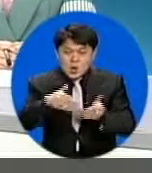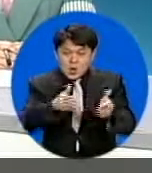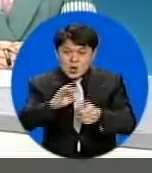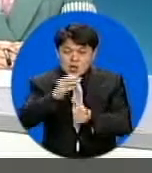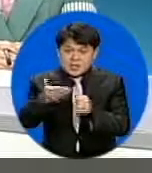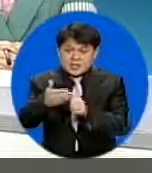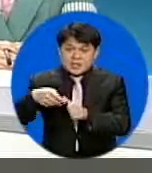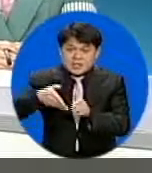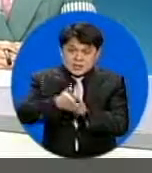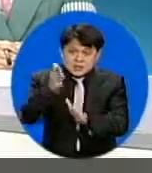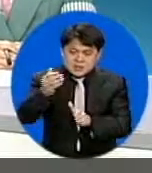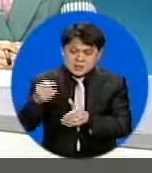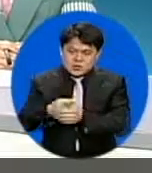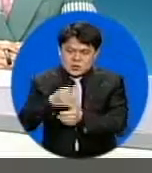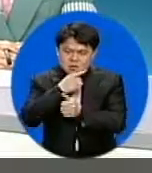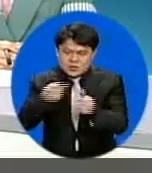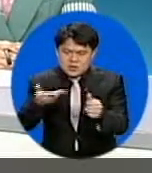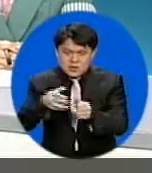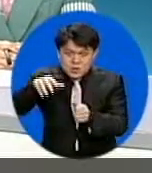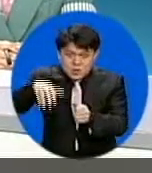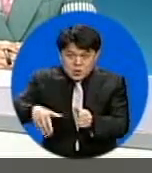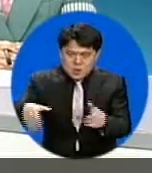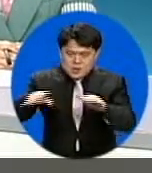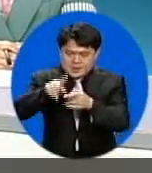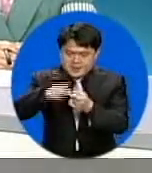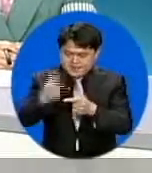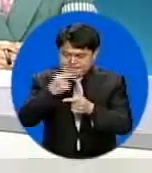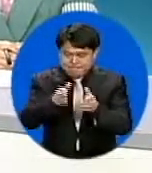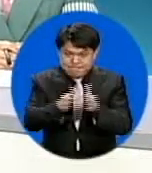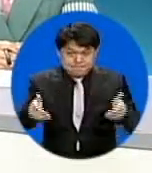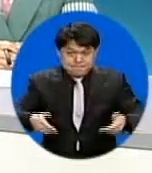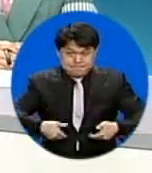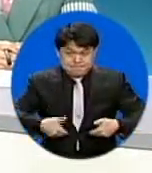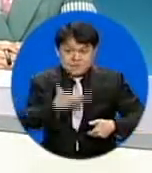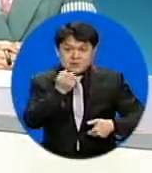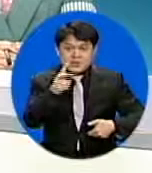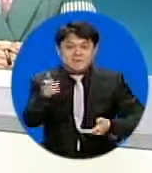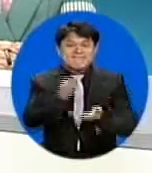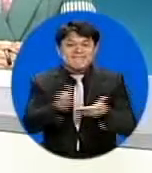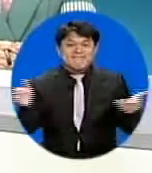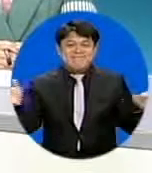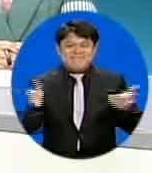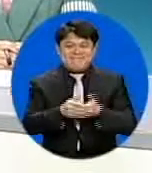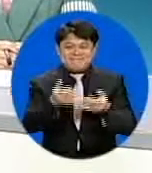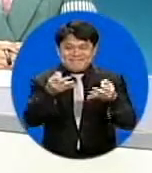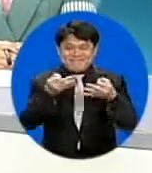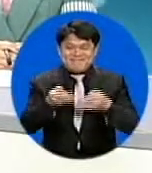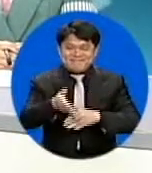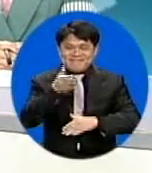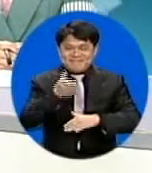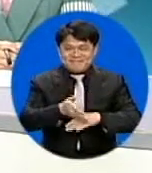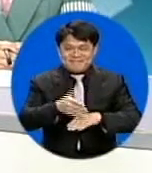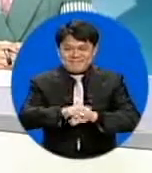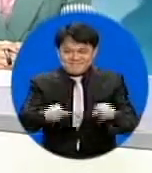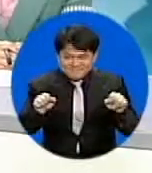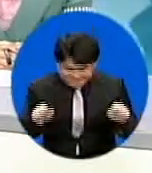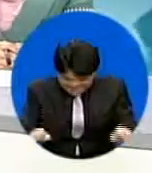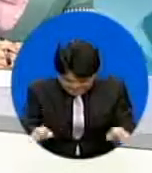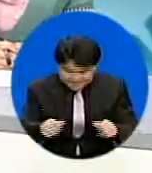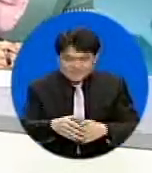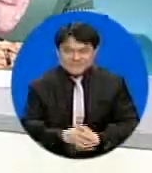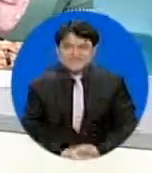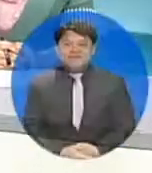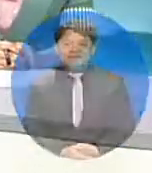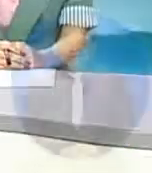안양시와 가해자, 그리고 해당 시설에 대해 조사를 해야 할 것입니다. 이상으로 복지TV 뉴스를 마칩니다. 시청해주셔서 고맙습니다.